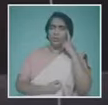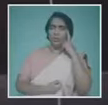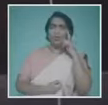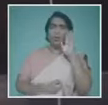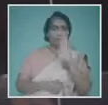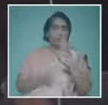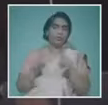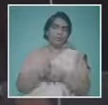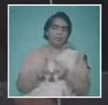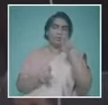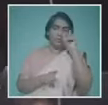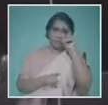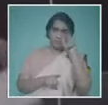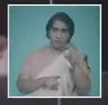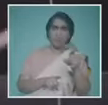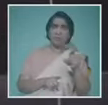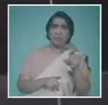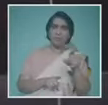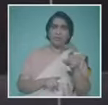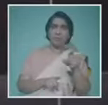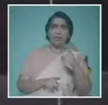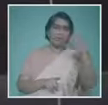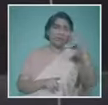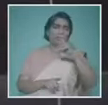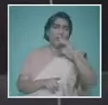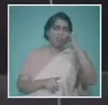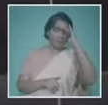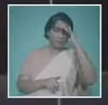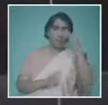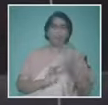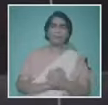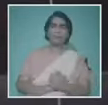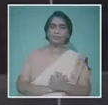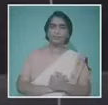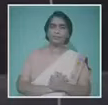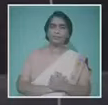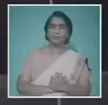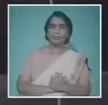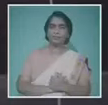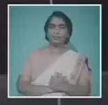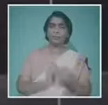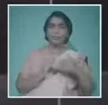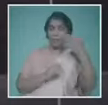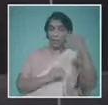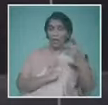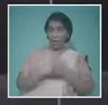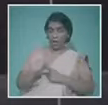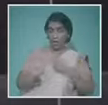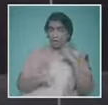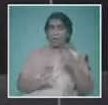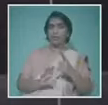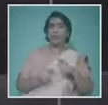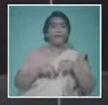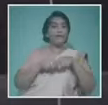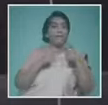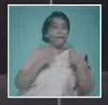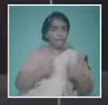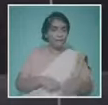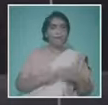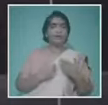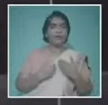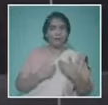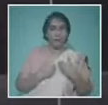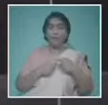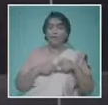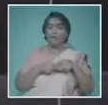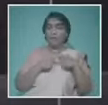ඉතින් බලන්නකෝ මේ නියෝජ්‍ය කතානායකතුමා එන එන එන අවුරුද්දේ වියදම අපි